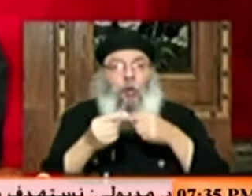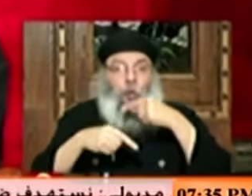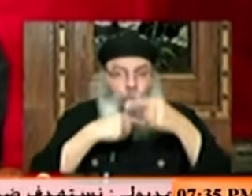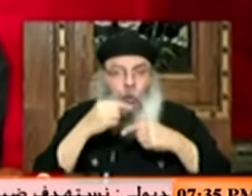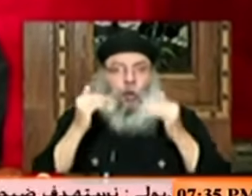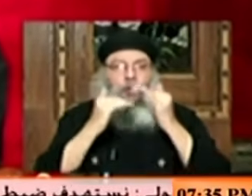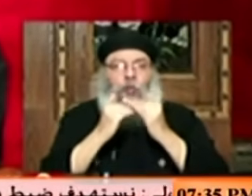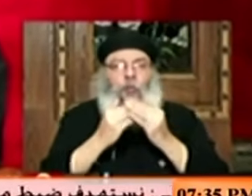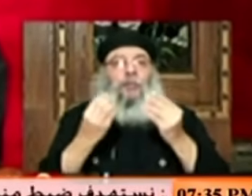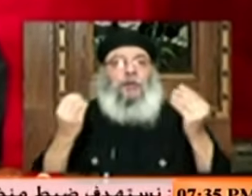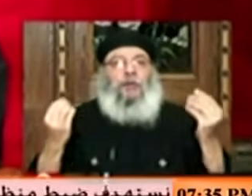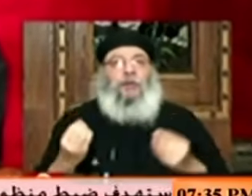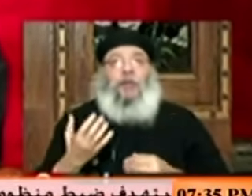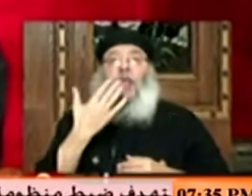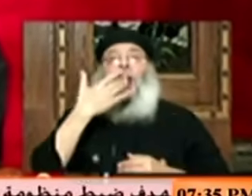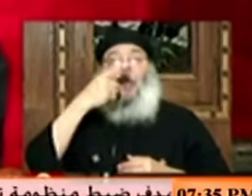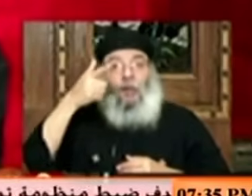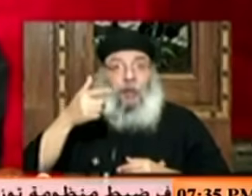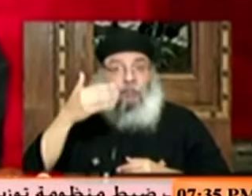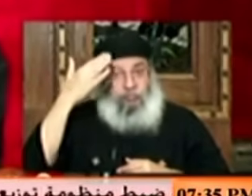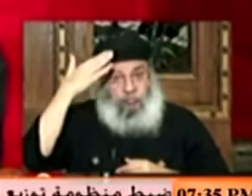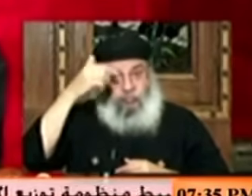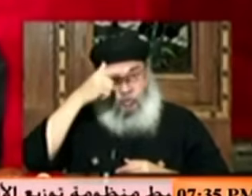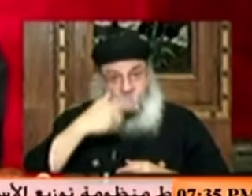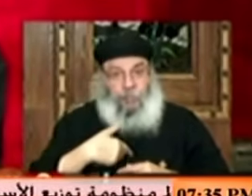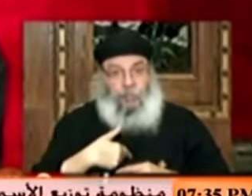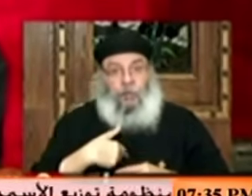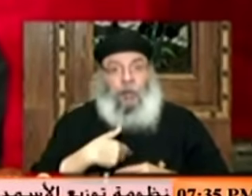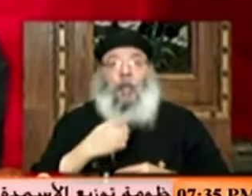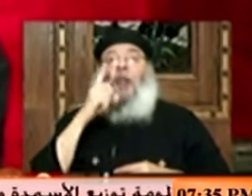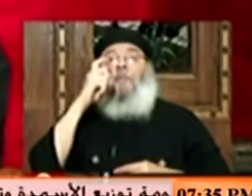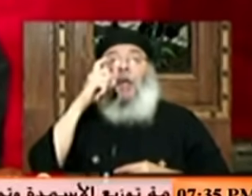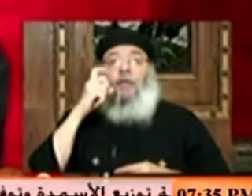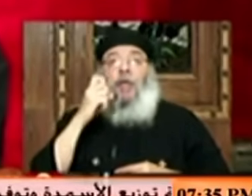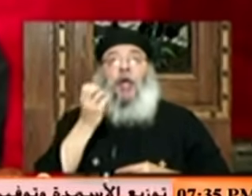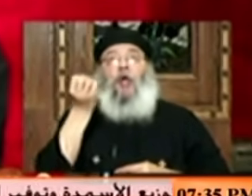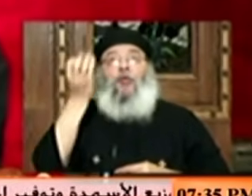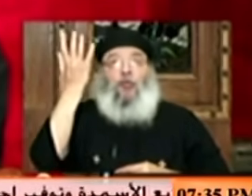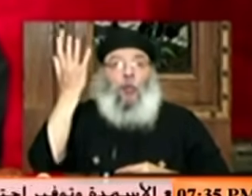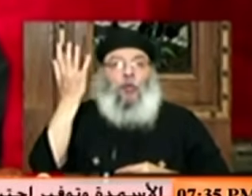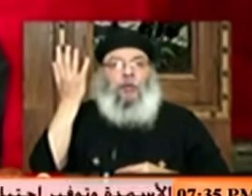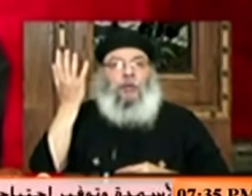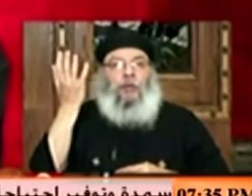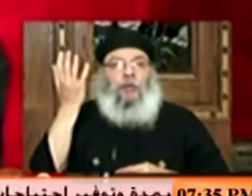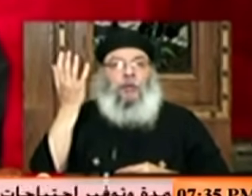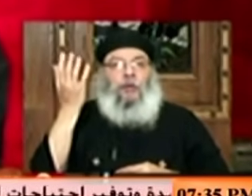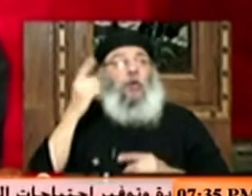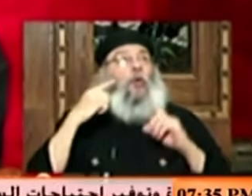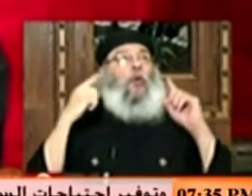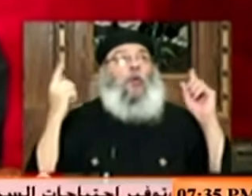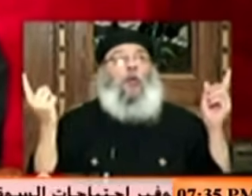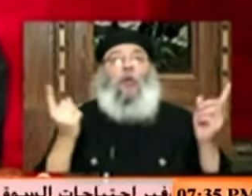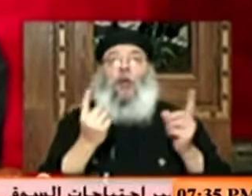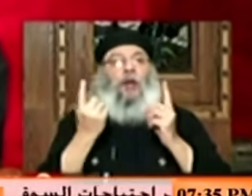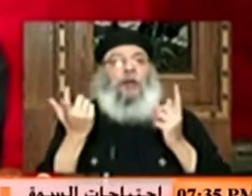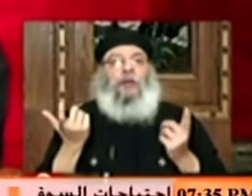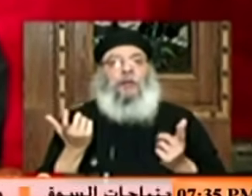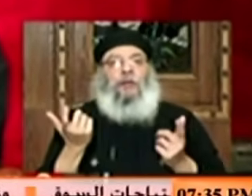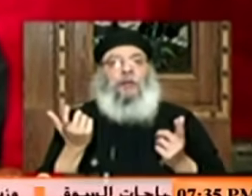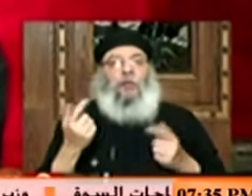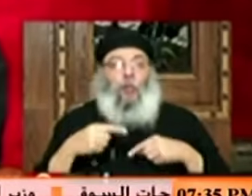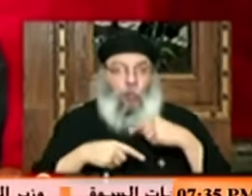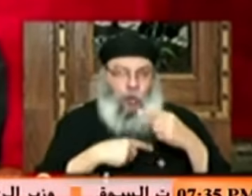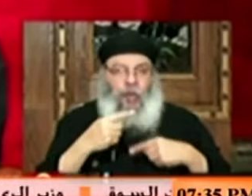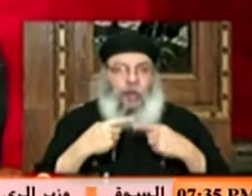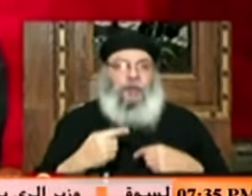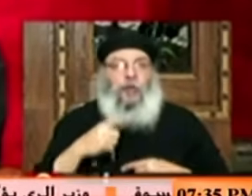يوم الهوا ده مش نعمه الميه دي مش نعمه النور مش نعمه الطبيعه مش نعمه